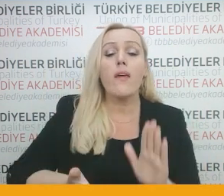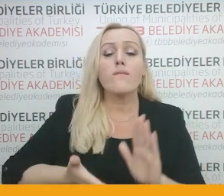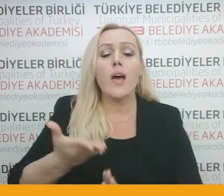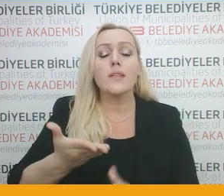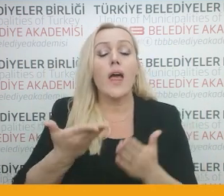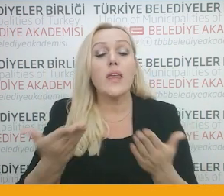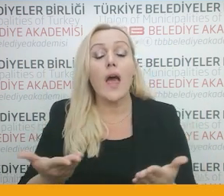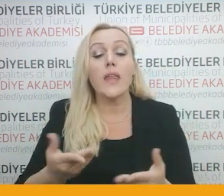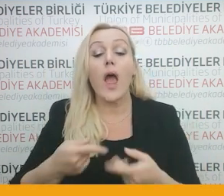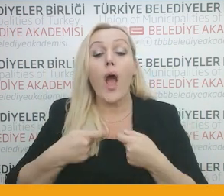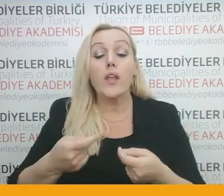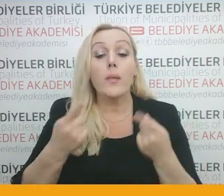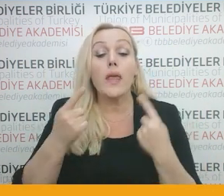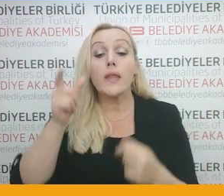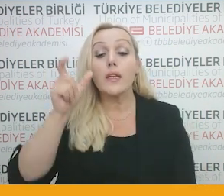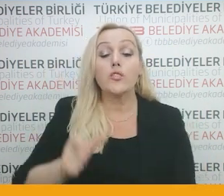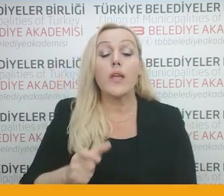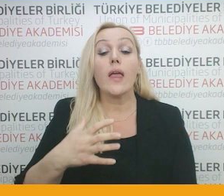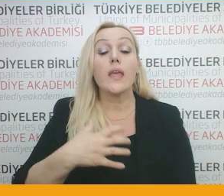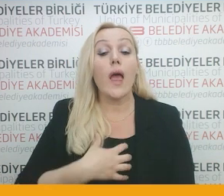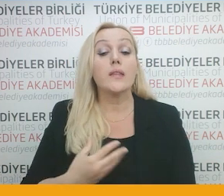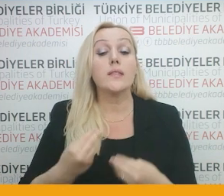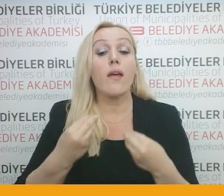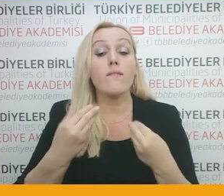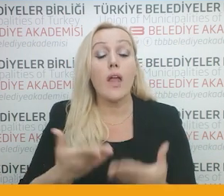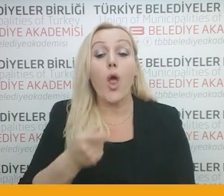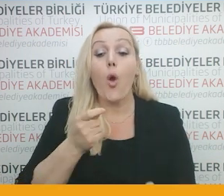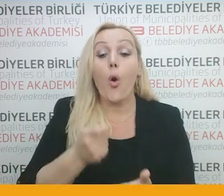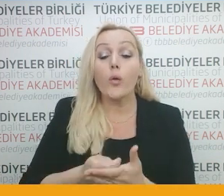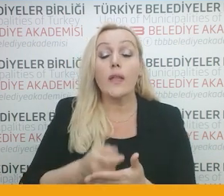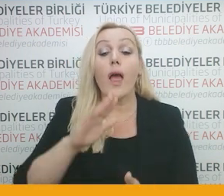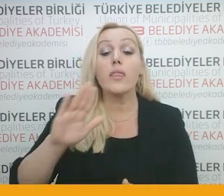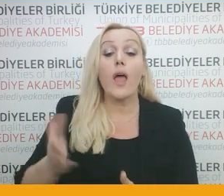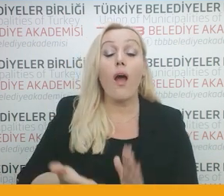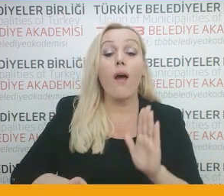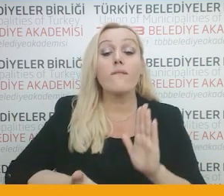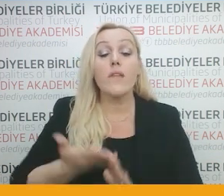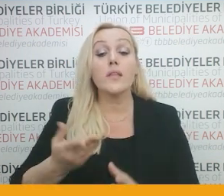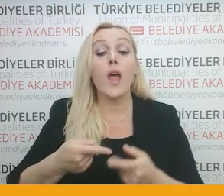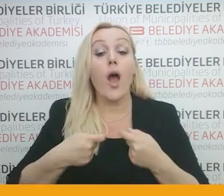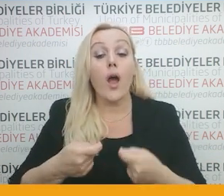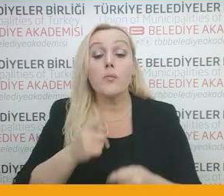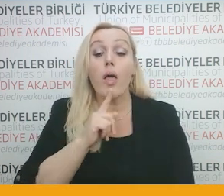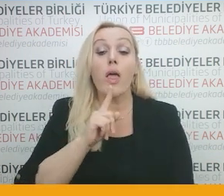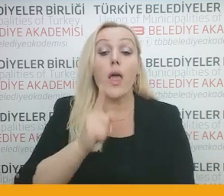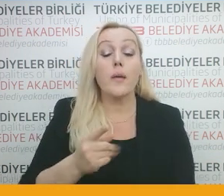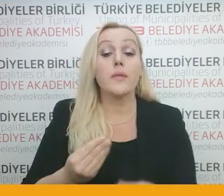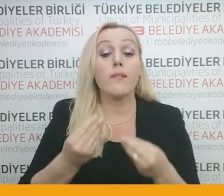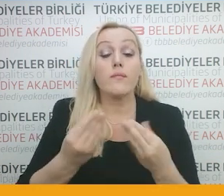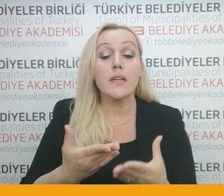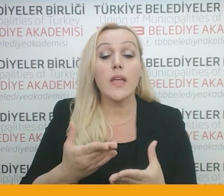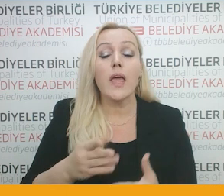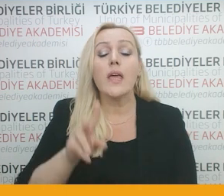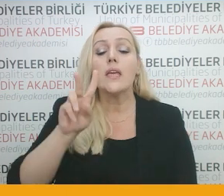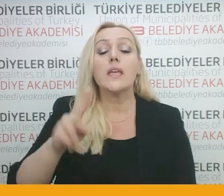harcama yetkilisi kendisine tahsis edilen ödenekten daha fazla harcama talimatı verirse maaşın iki